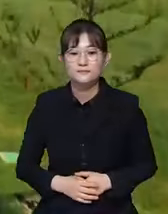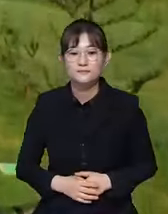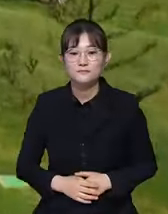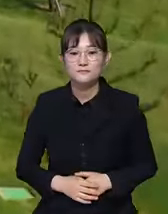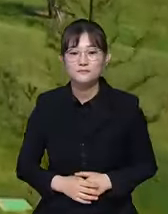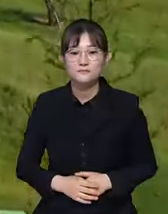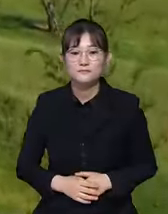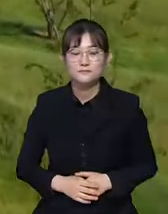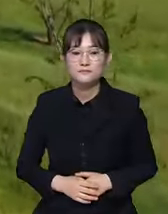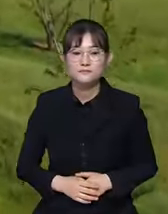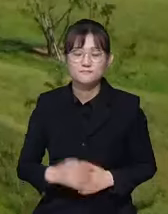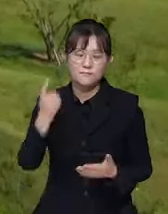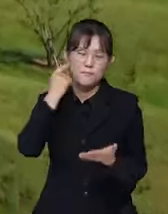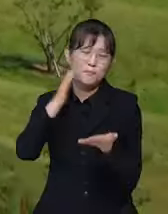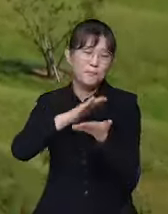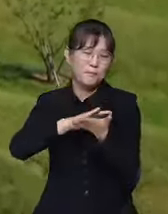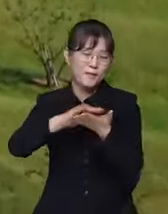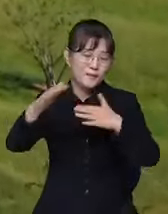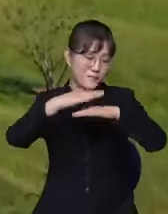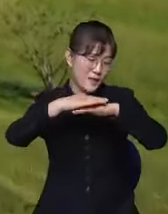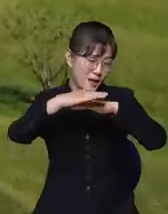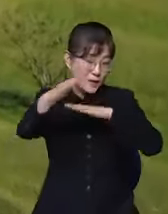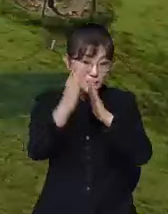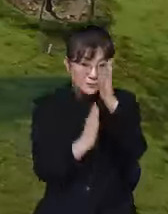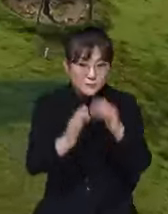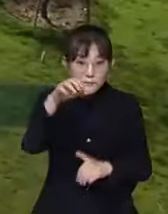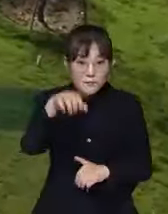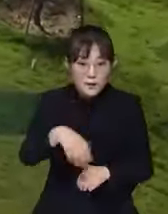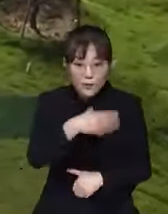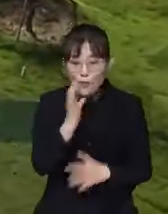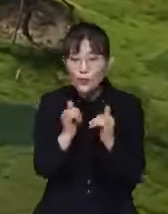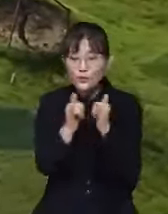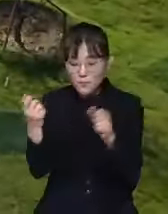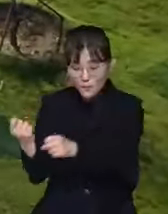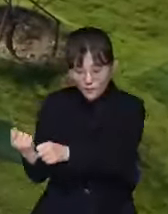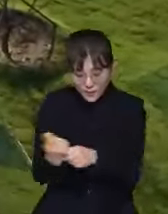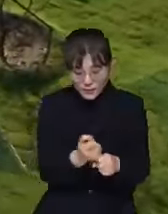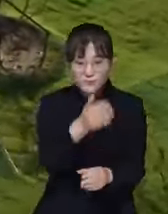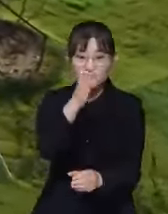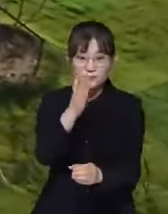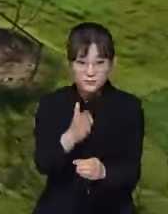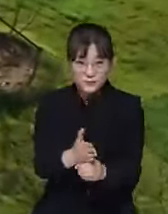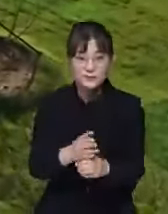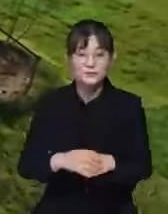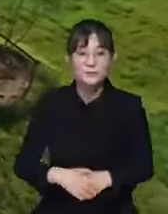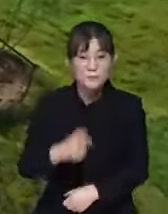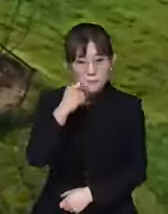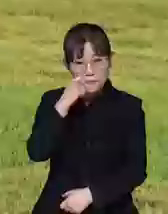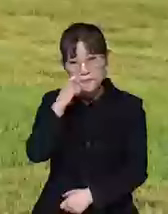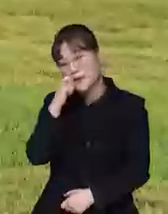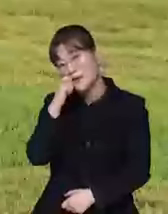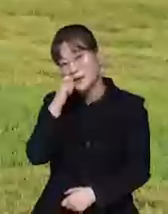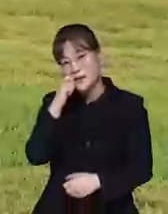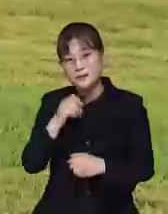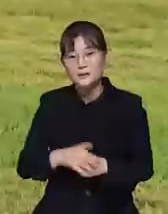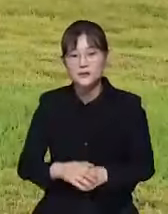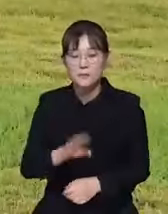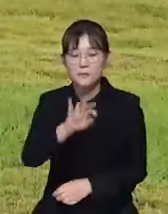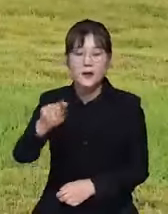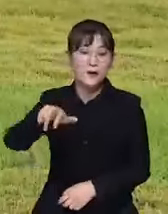다녀왔습니다 시원하게 펼쳐진 잔디밭에 어르신들이 골프를 치고 있습니다 최근 인기를 끌고 있는